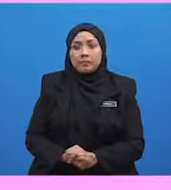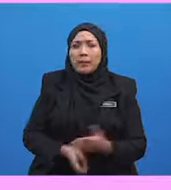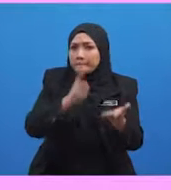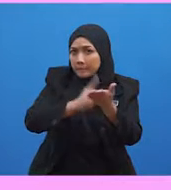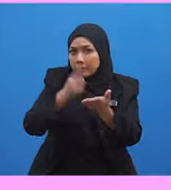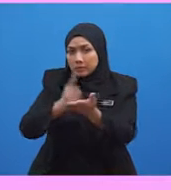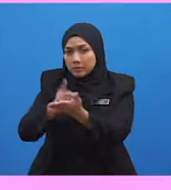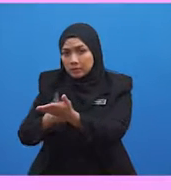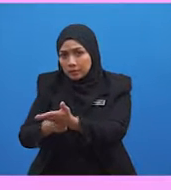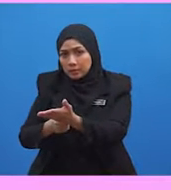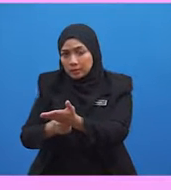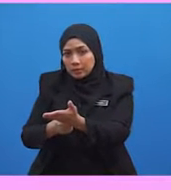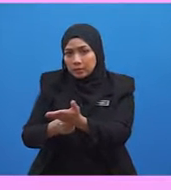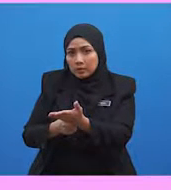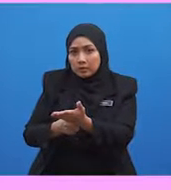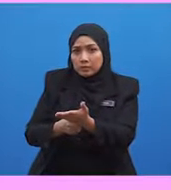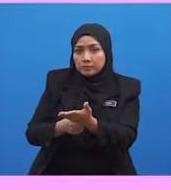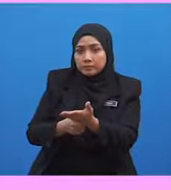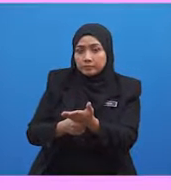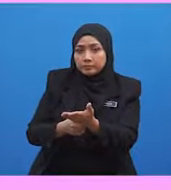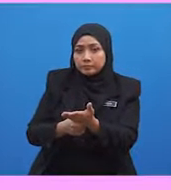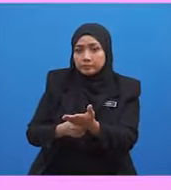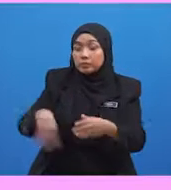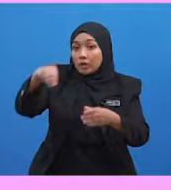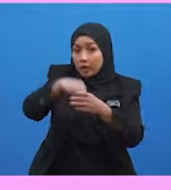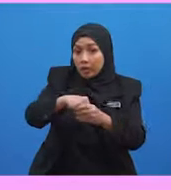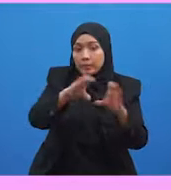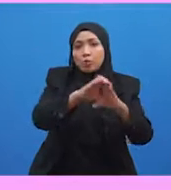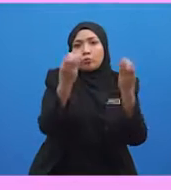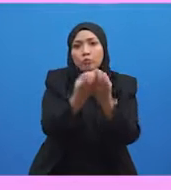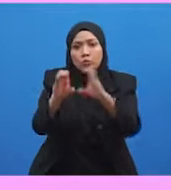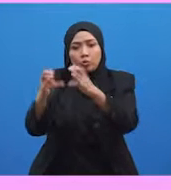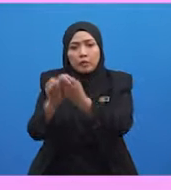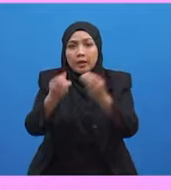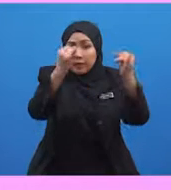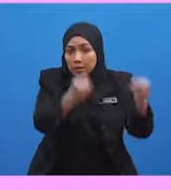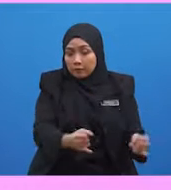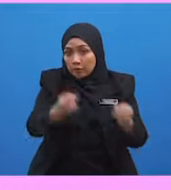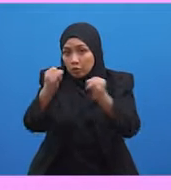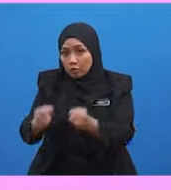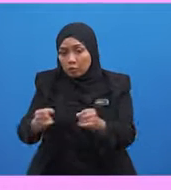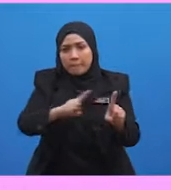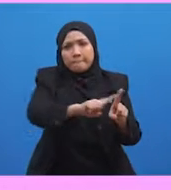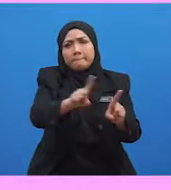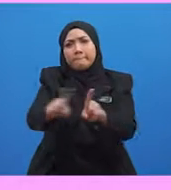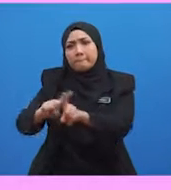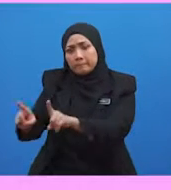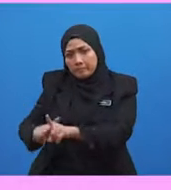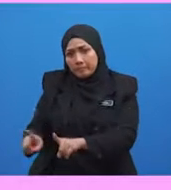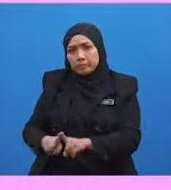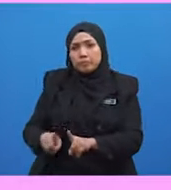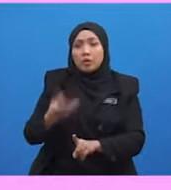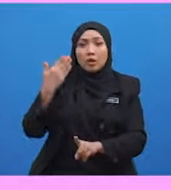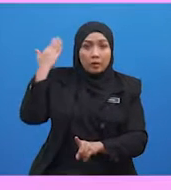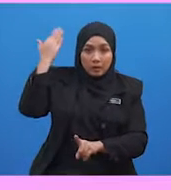daripada sekumpulan individu daripada pelbagai latar belakang berbeza untuk